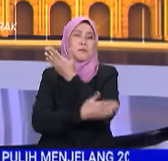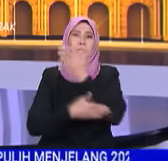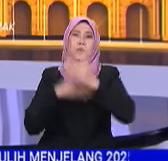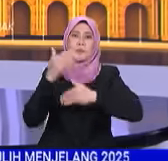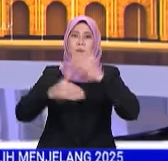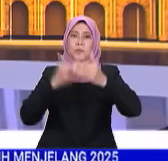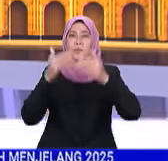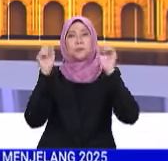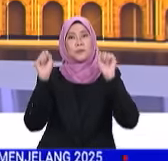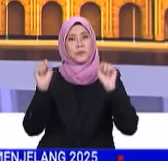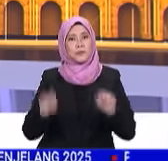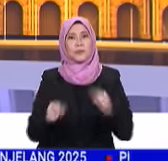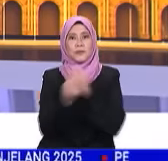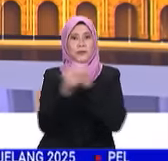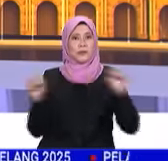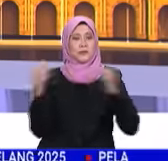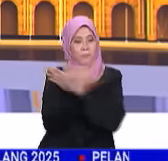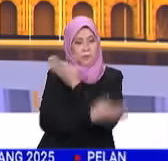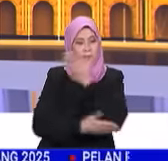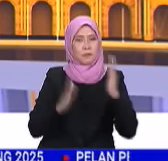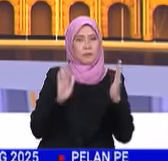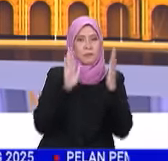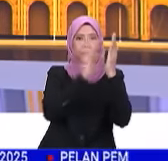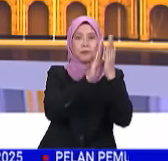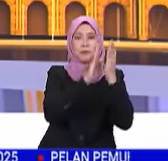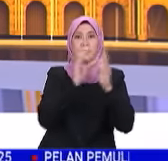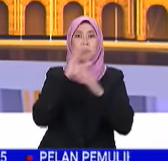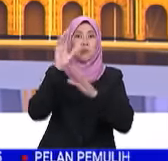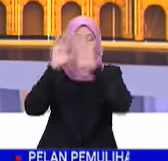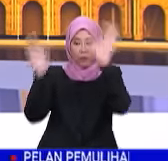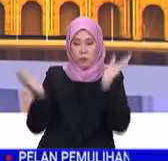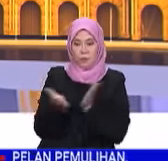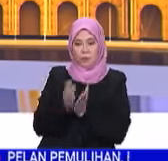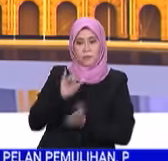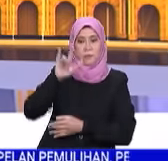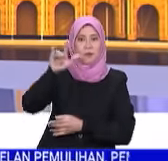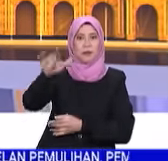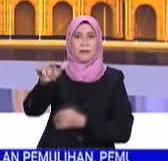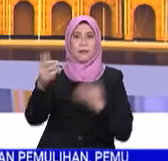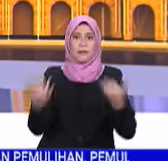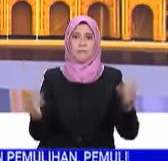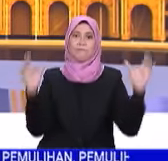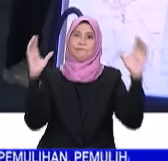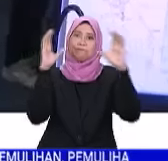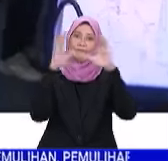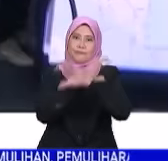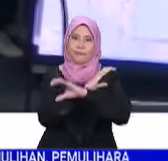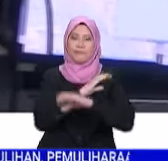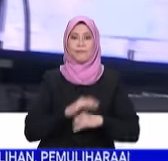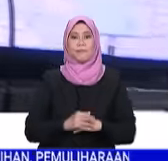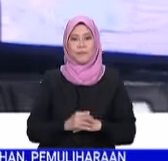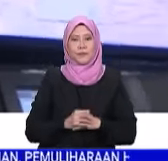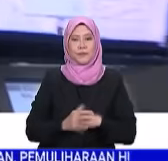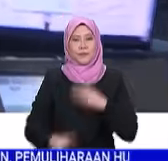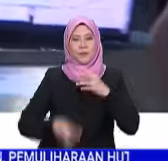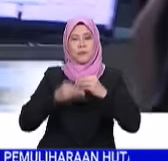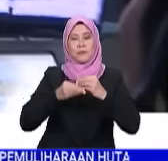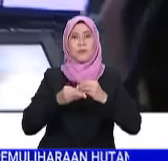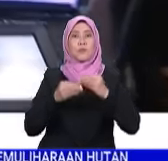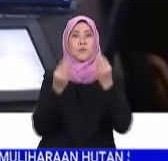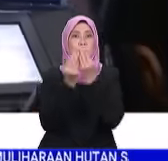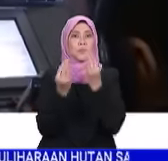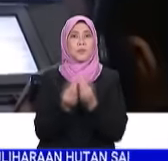keupayaan dan kesiapsiagaan negara menghadapi situasi dunia penerbangan yang mencabar pertambahan jumlah